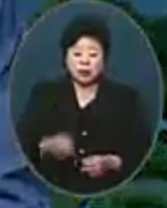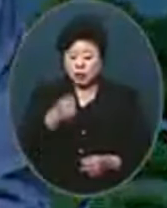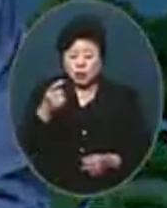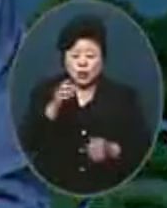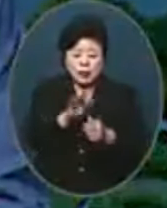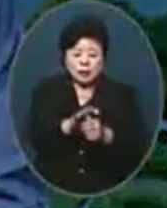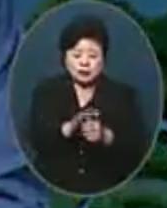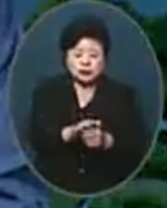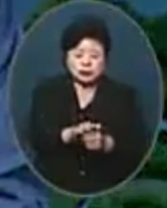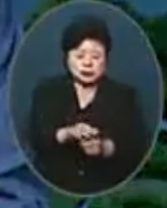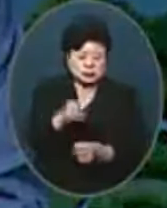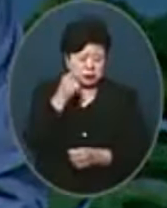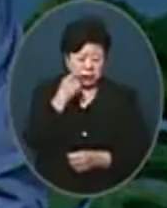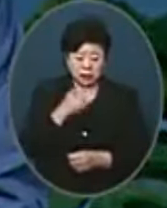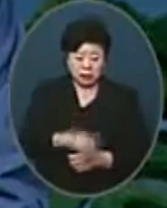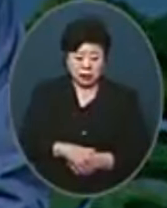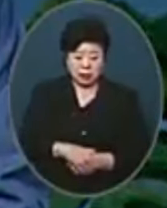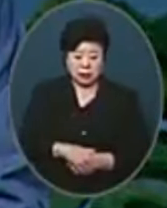수 없었다고